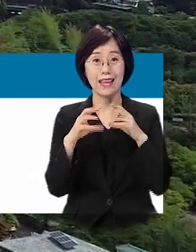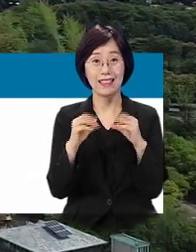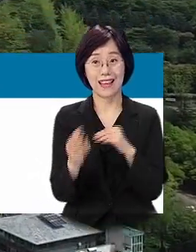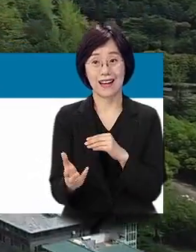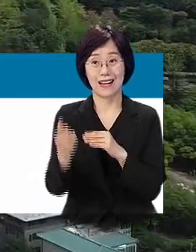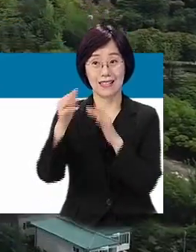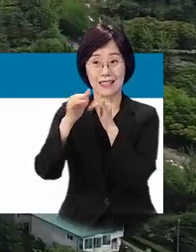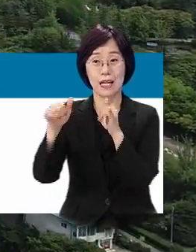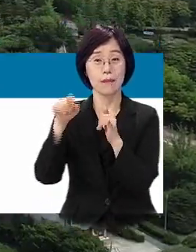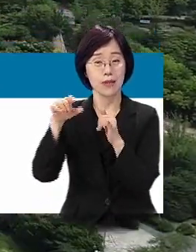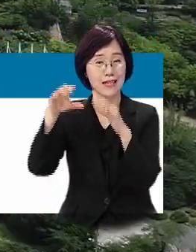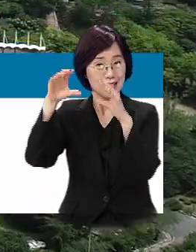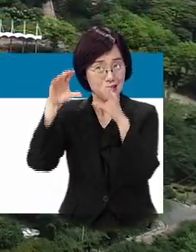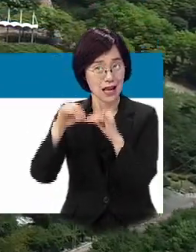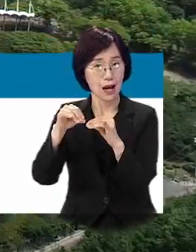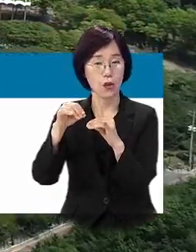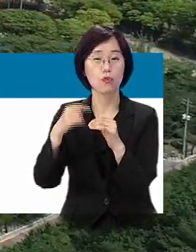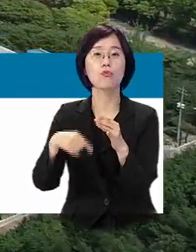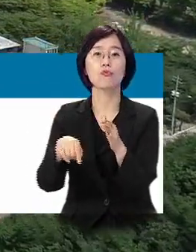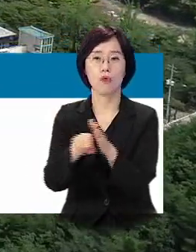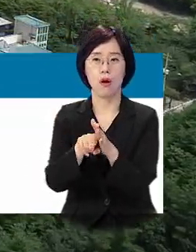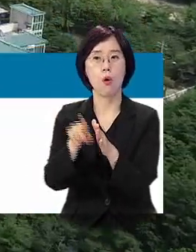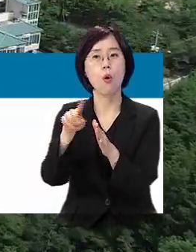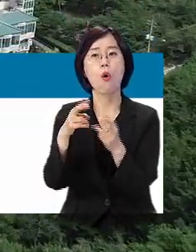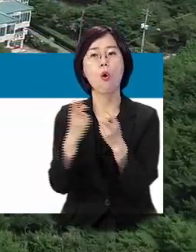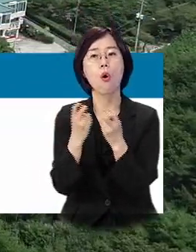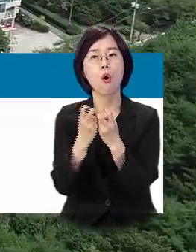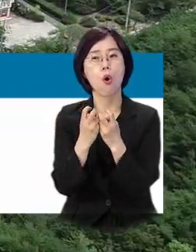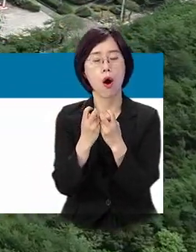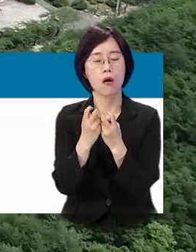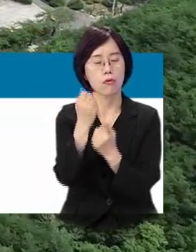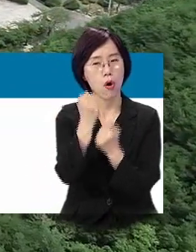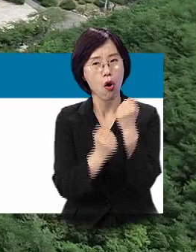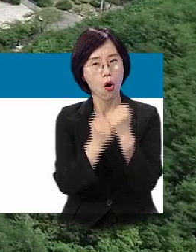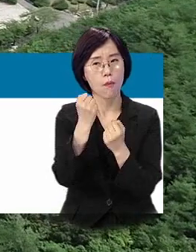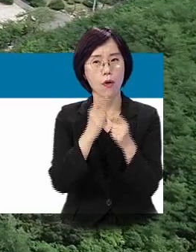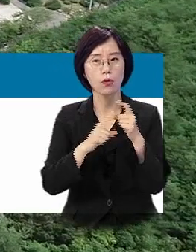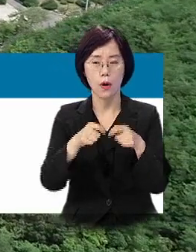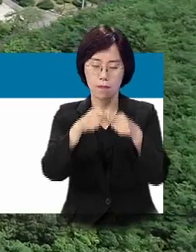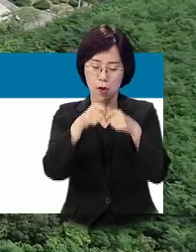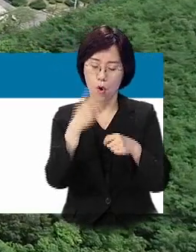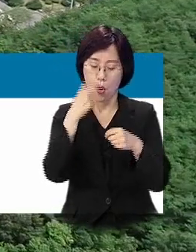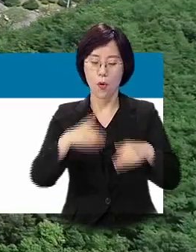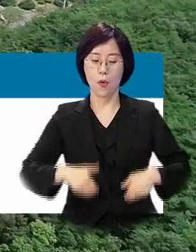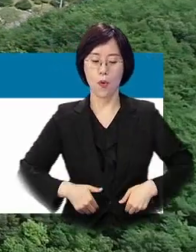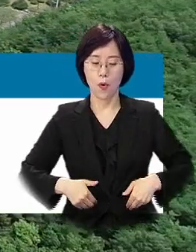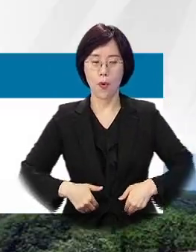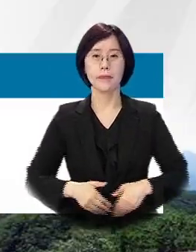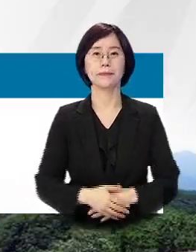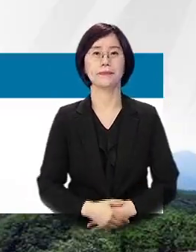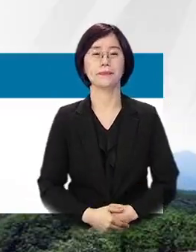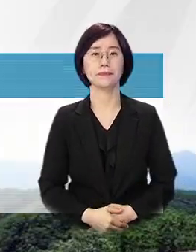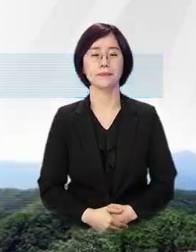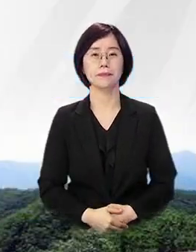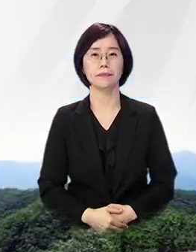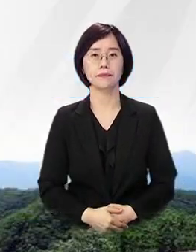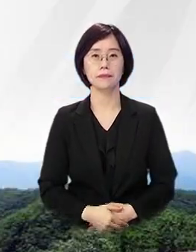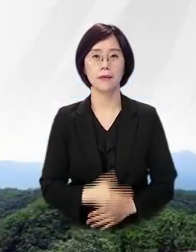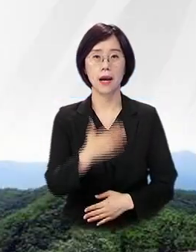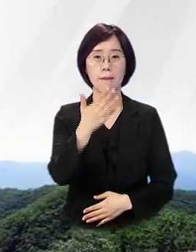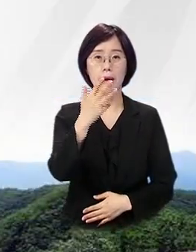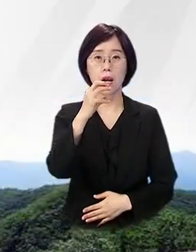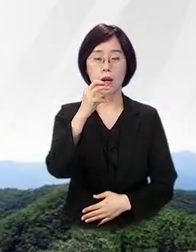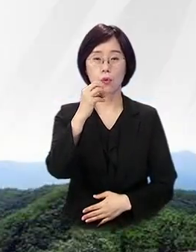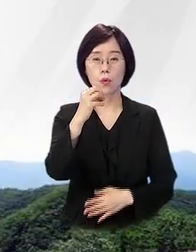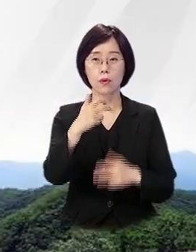어떤 소유자 들에 대한 은찬 성당의 어떻게 이끌어 내 끝인가 보내서 좀 더 면밀하게 검토가 이루어 질겁니다 팔공산은